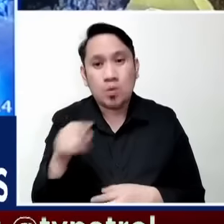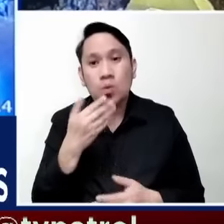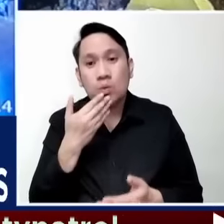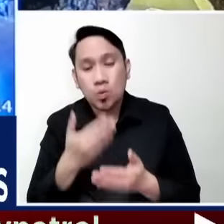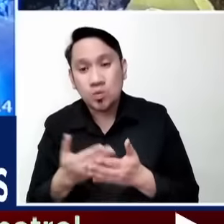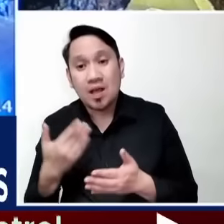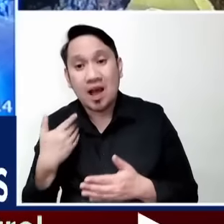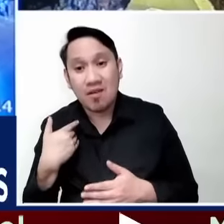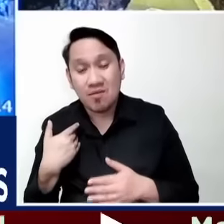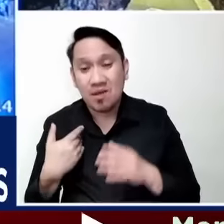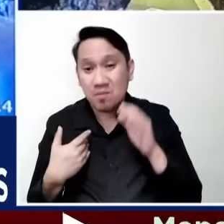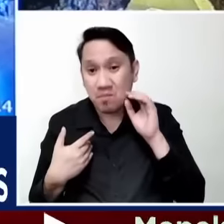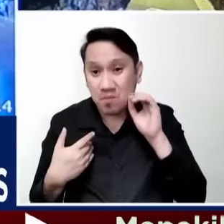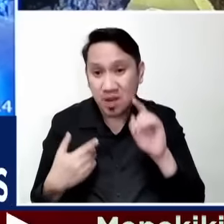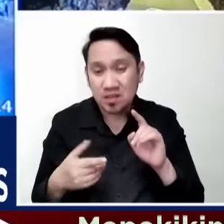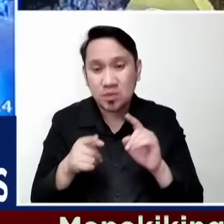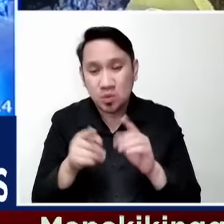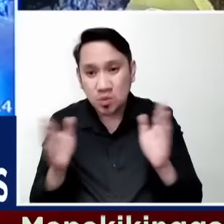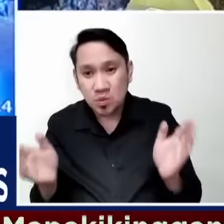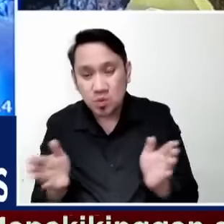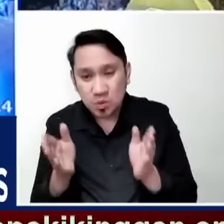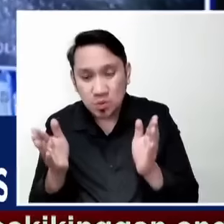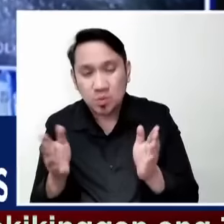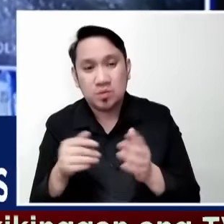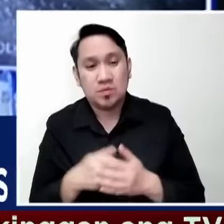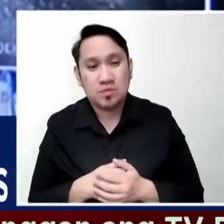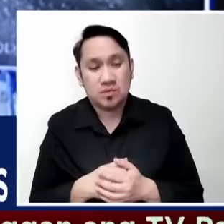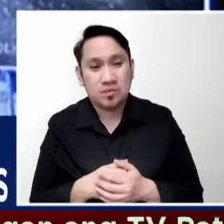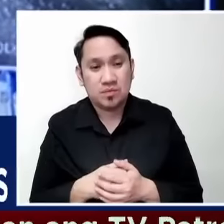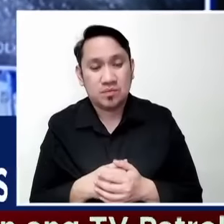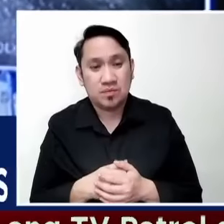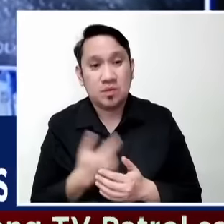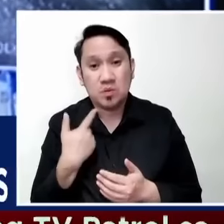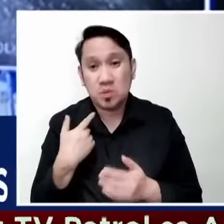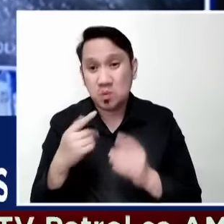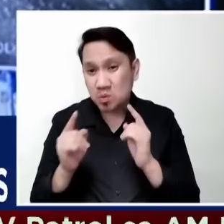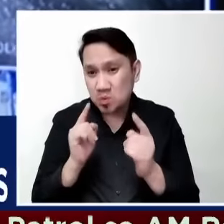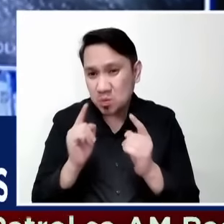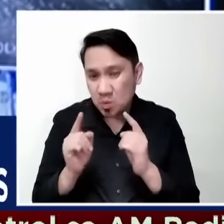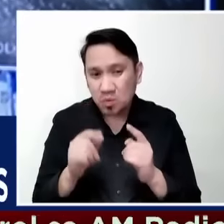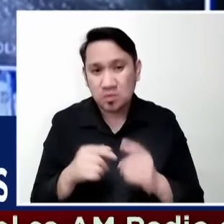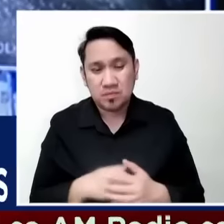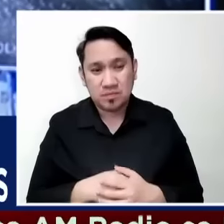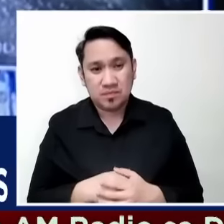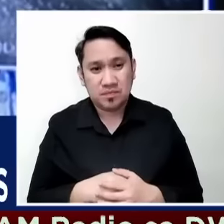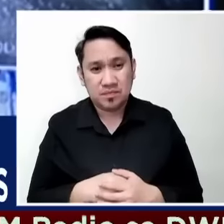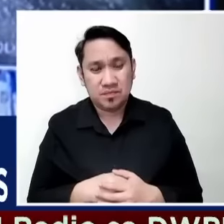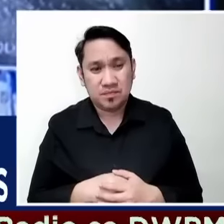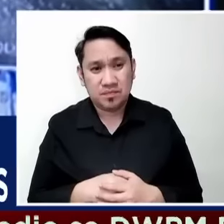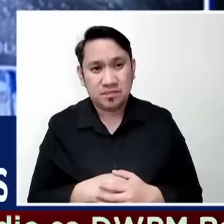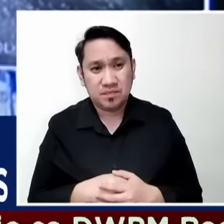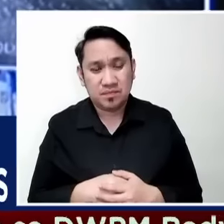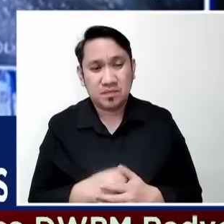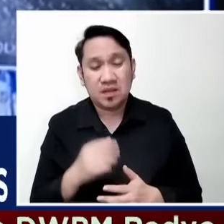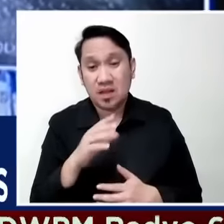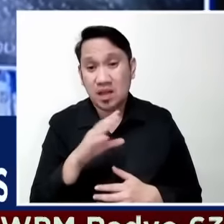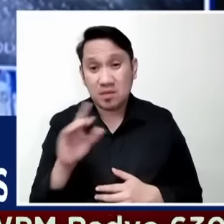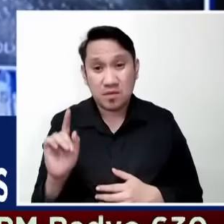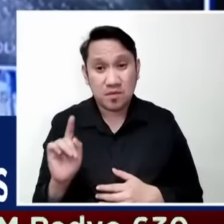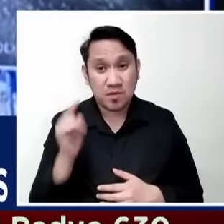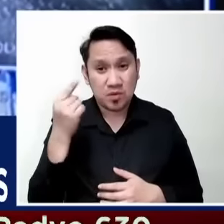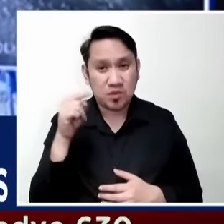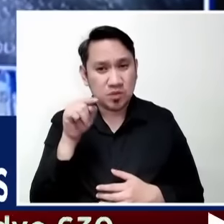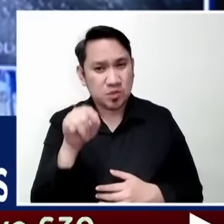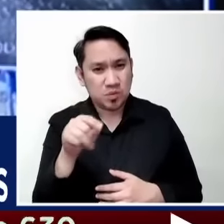na nakumbinsi din siyang bitawan yung nanay. Kinausap namin ng maayos. Pero sa una talagang